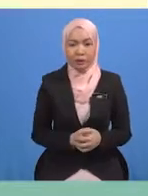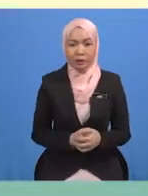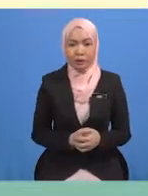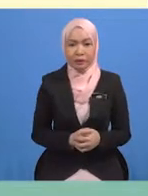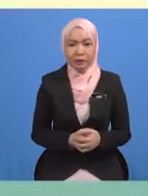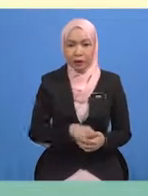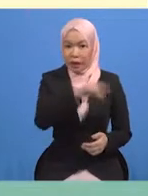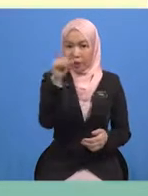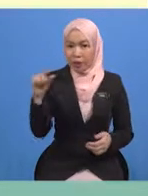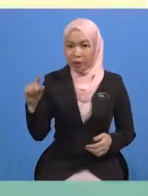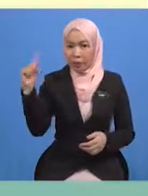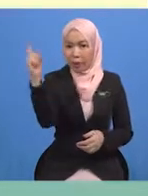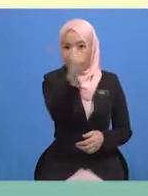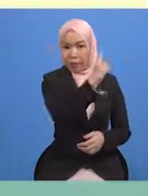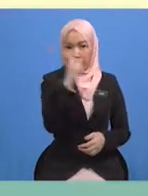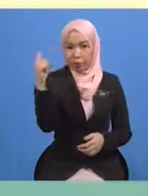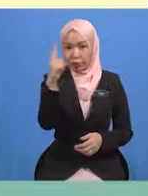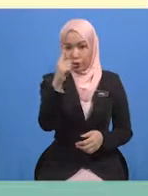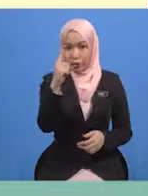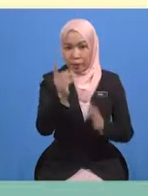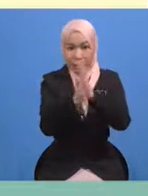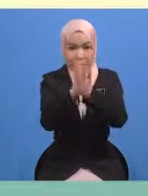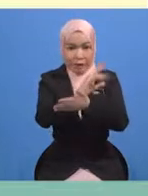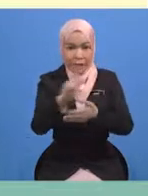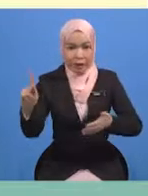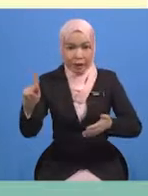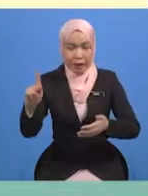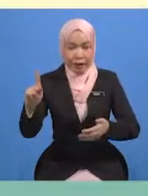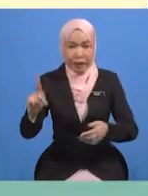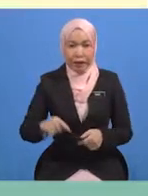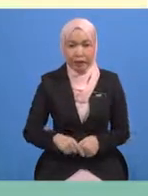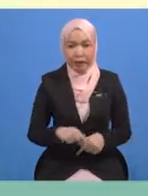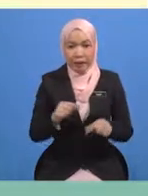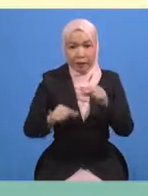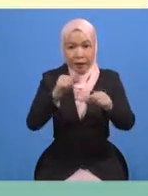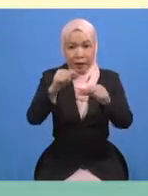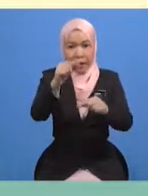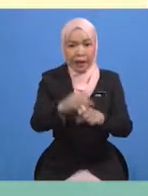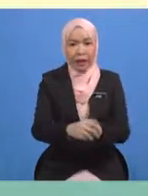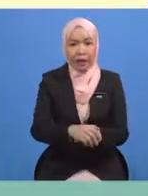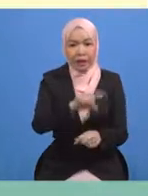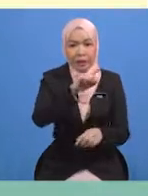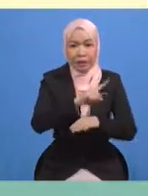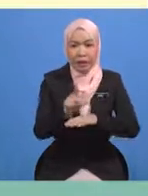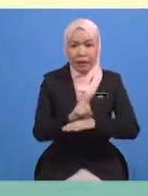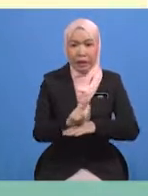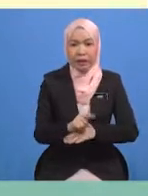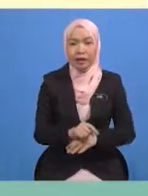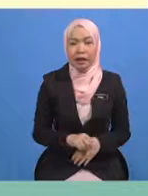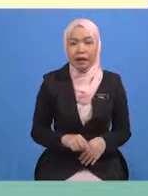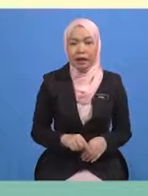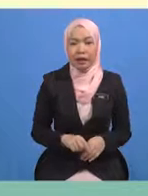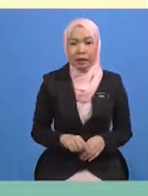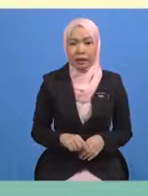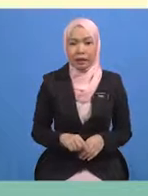Gelombang membujur pula menyebabkan getaran zarah-zarah medium